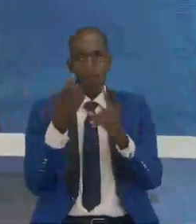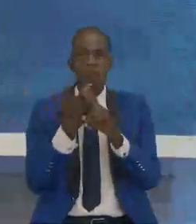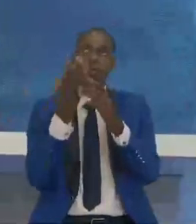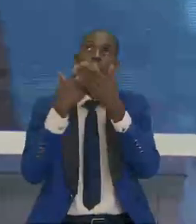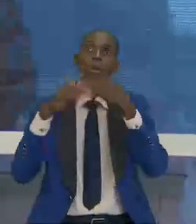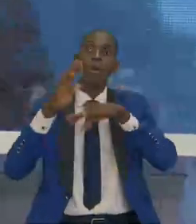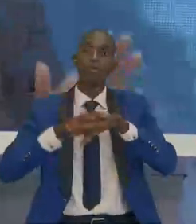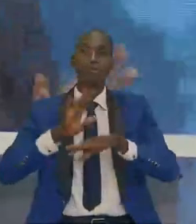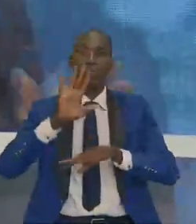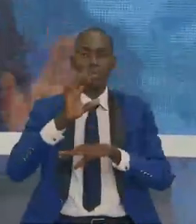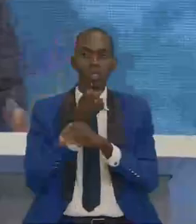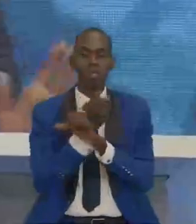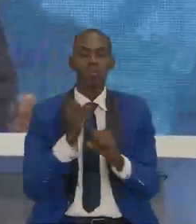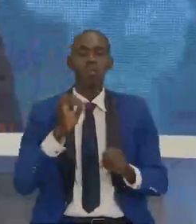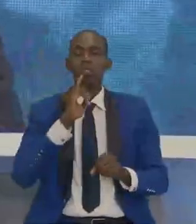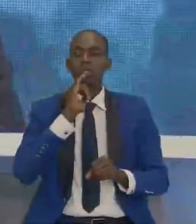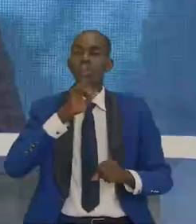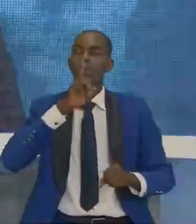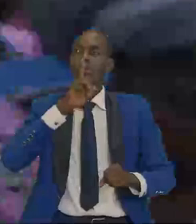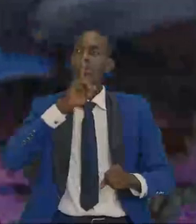la bonne nouvelle venant du ciel,